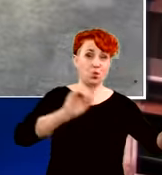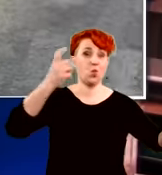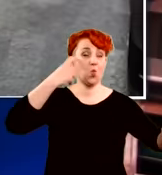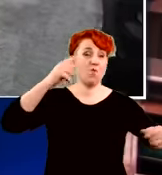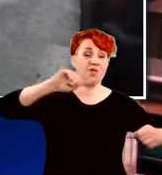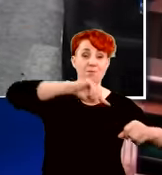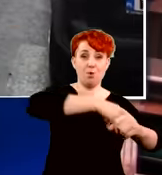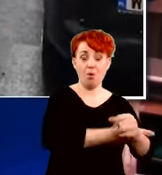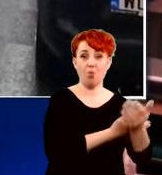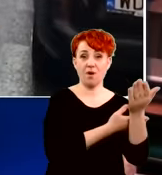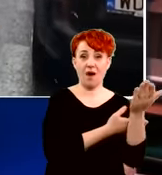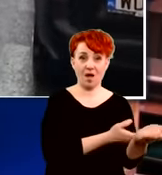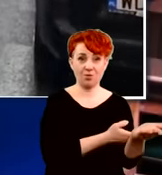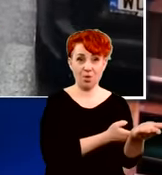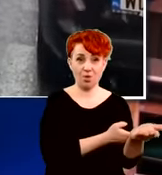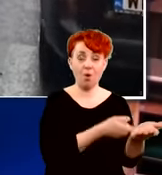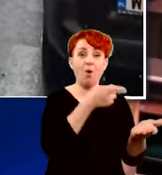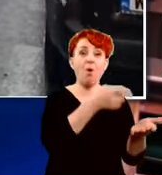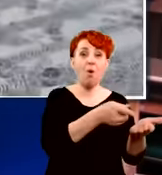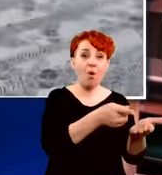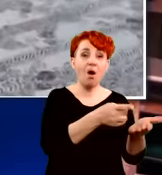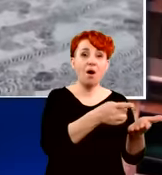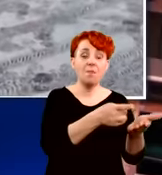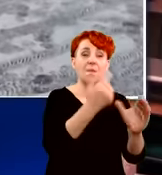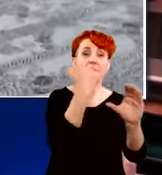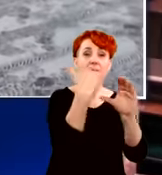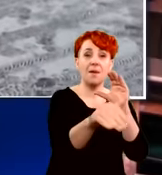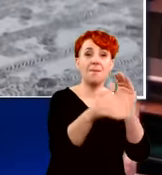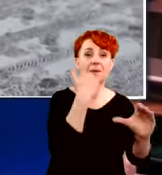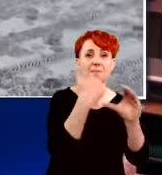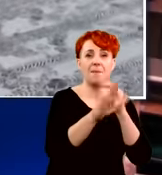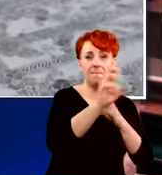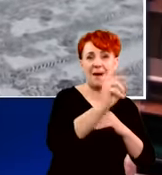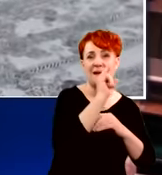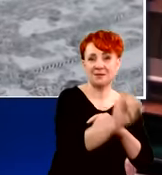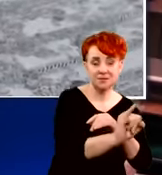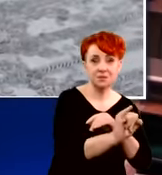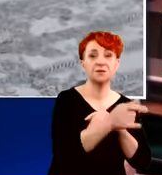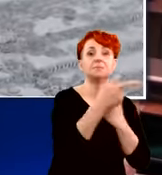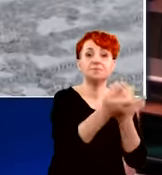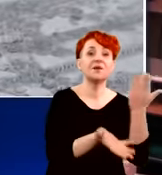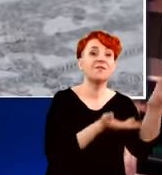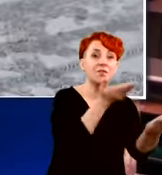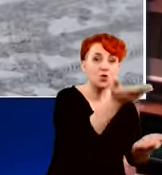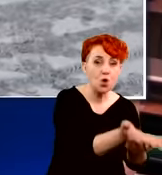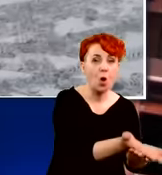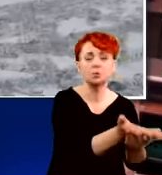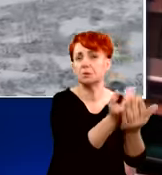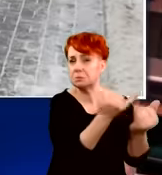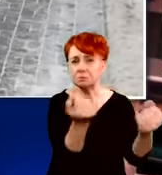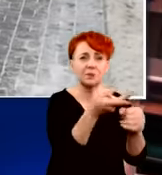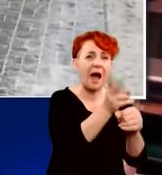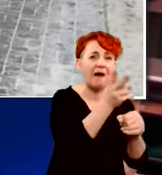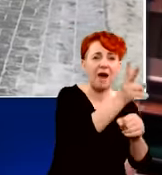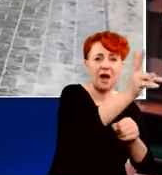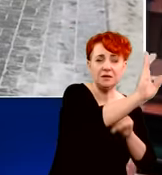generalnym, wymieniał korespondencję z panem Barskim, prosił, wnioskował o pewne awanse.